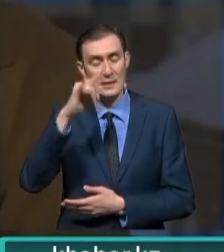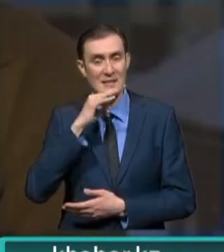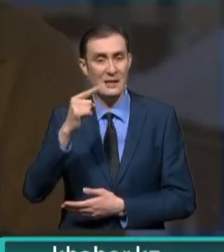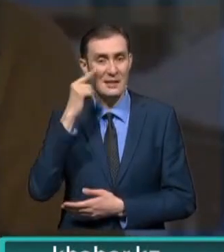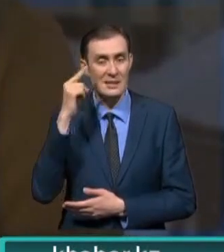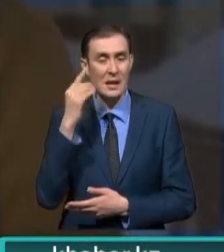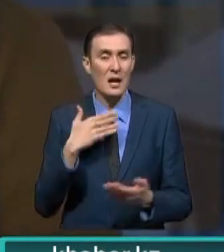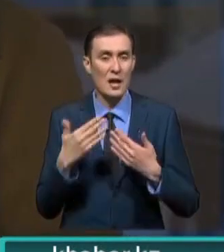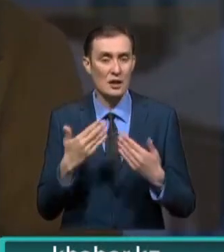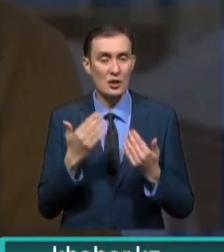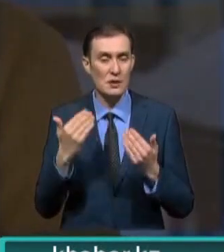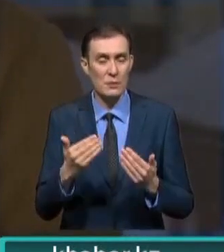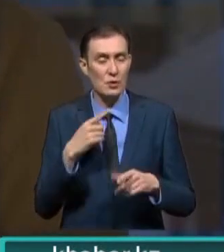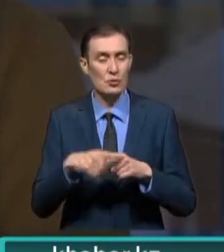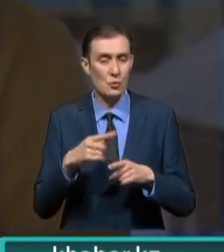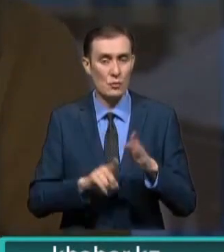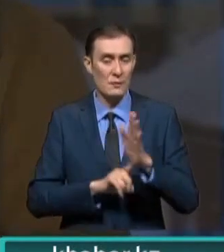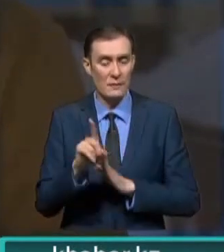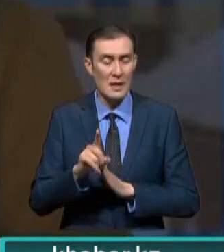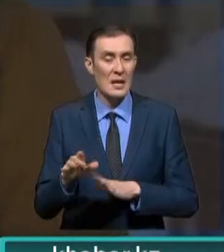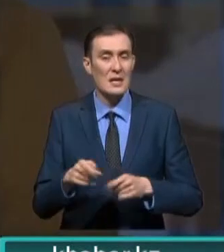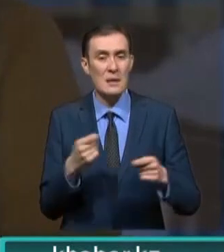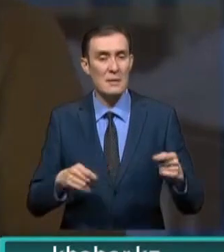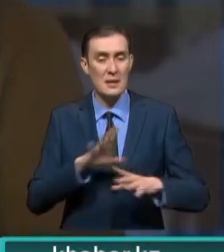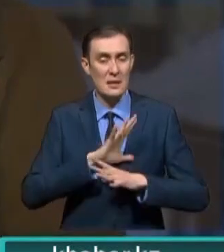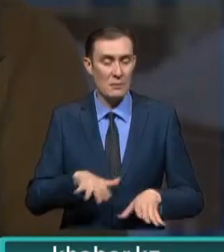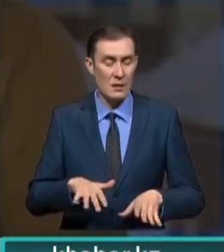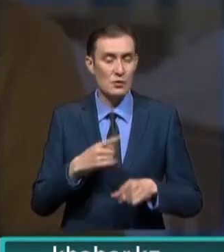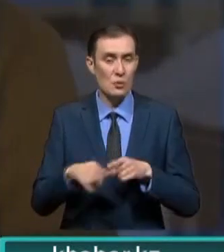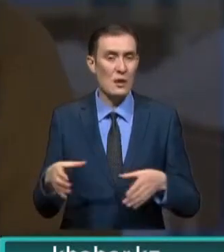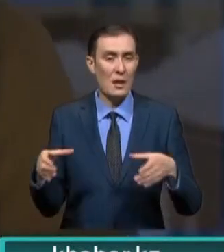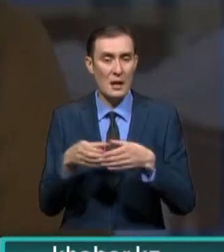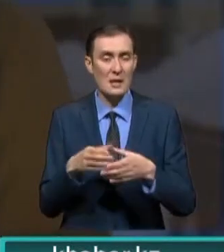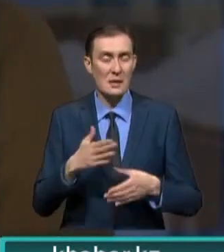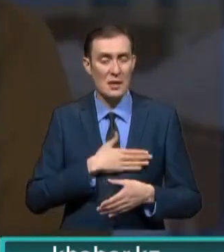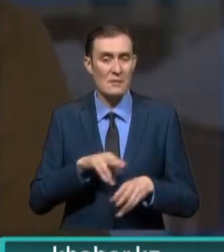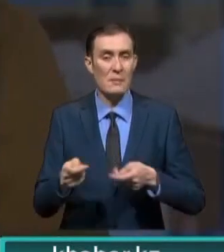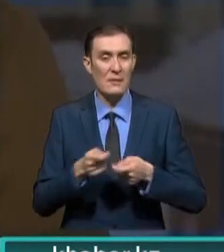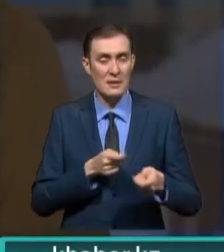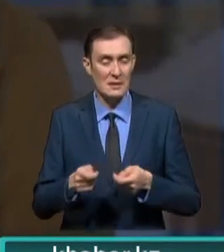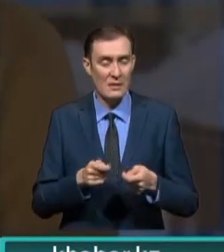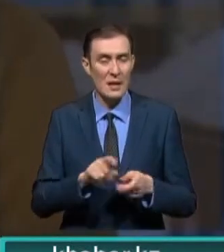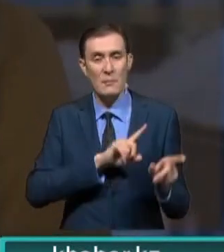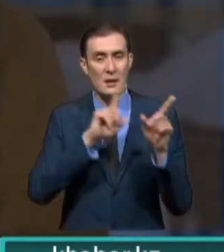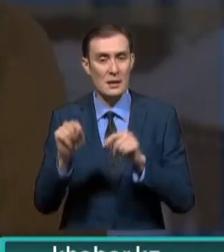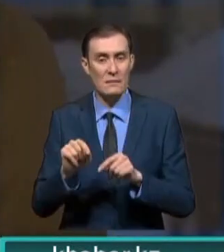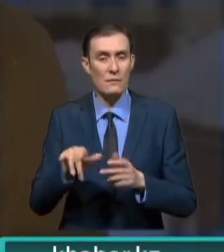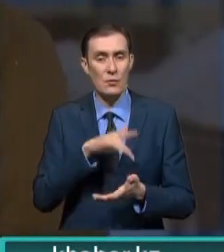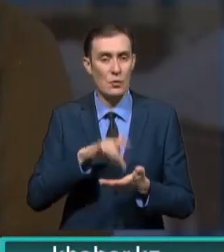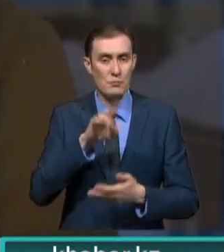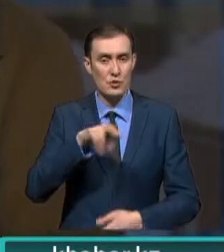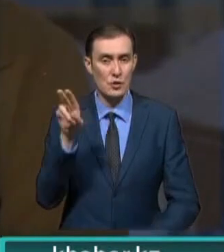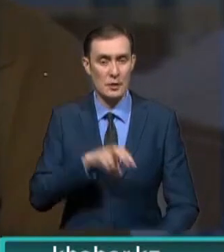казахско-кыргызских отношениях уже не за горами. Медлить не стали, в ближайшее время делегация нашего правительства посетит Бишкек.